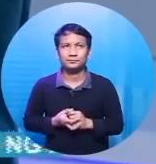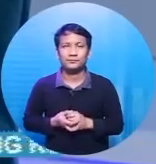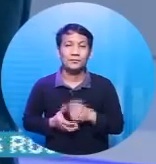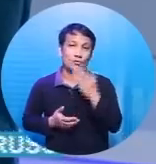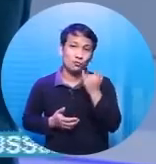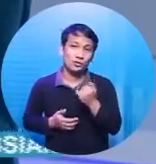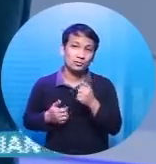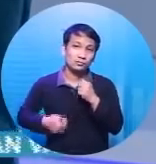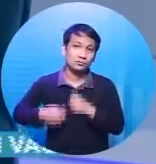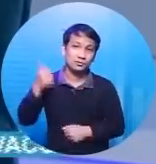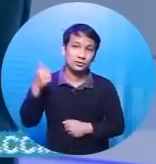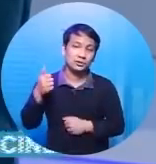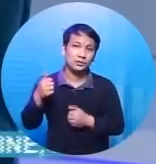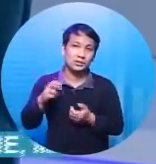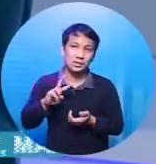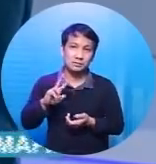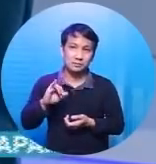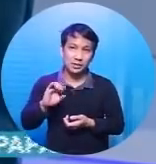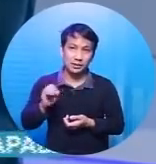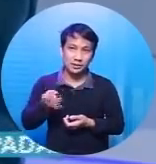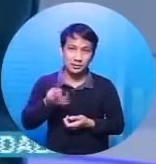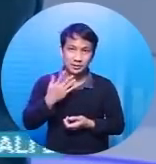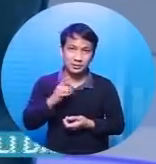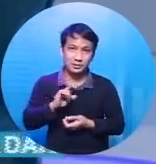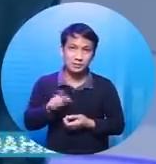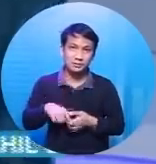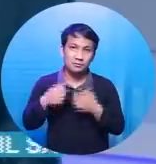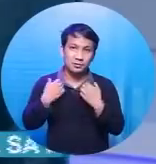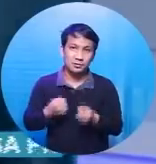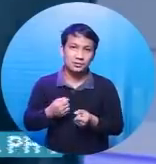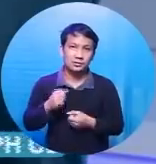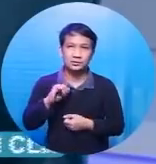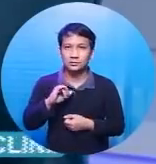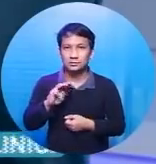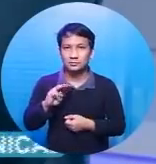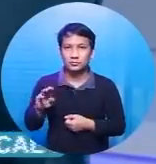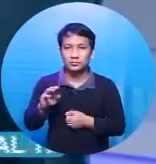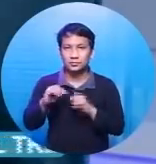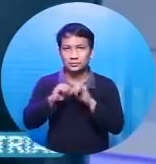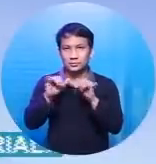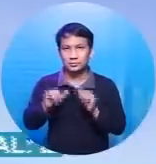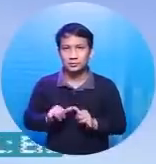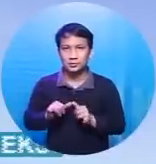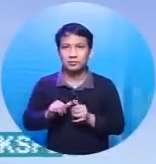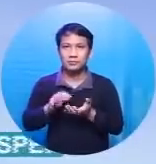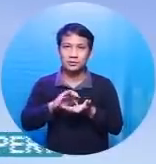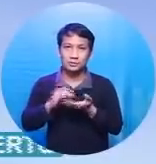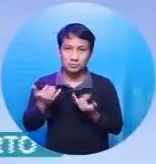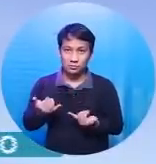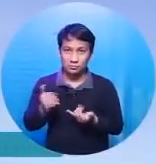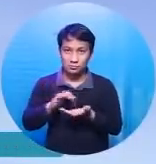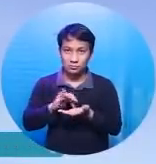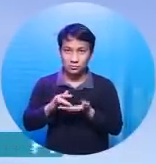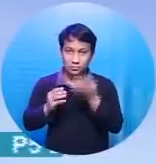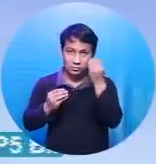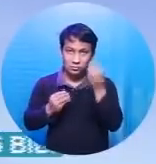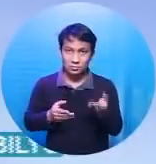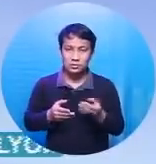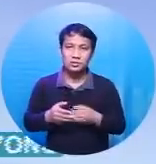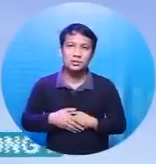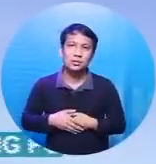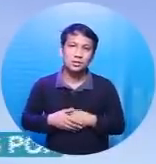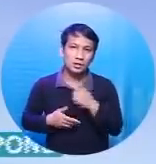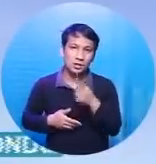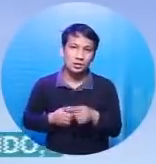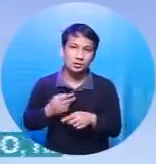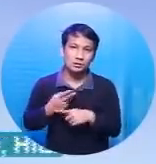sa Vita Sync, pampalakas ng immune system. Ito na. Dial na. Okay. Titingnan ni